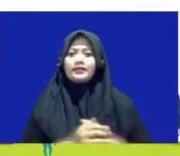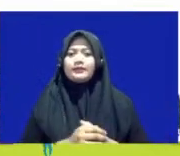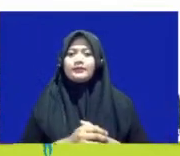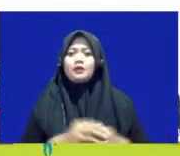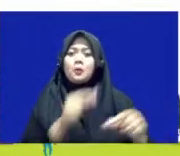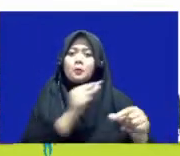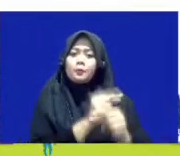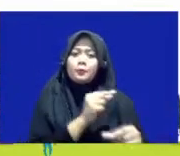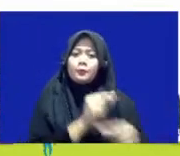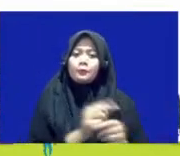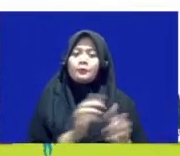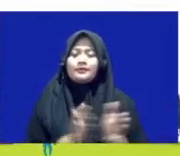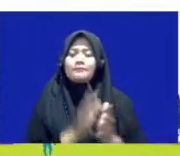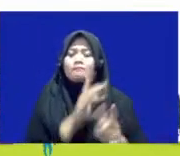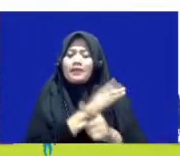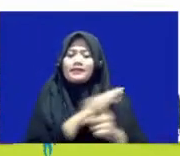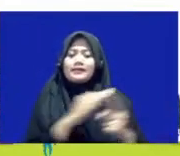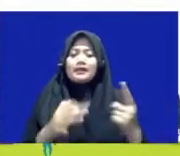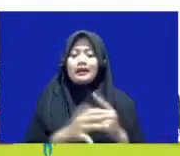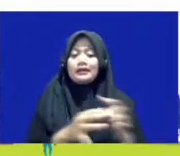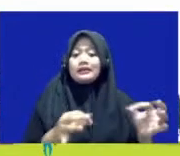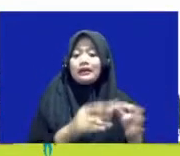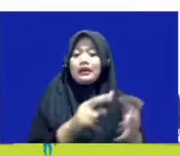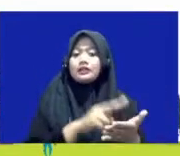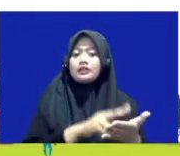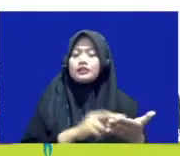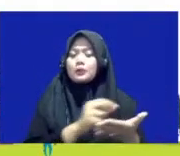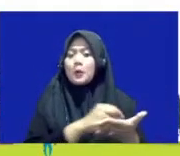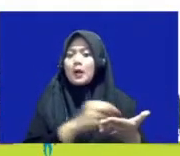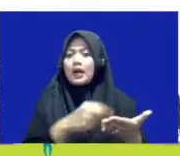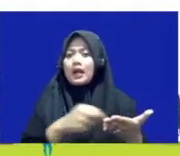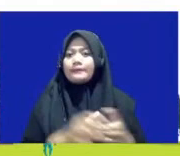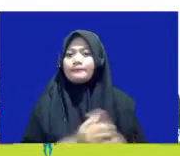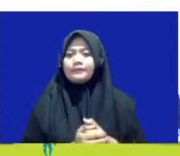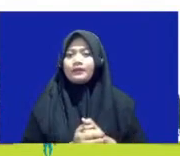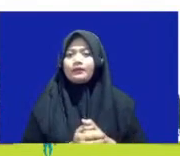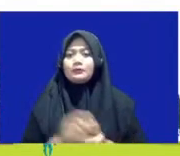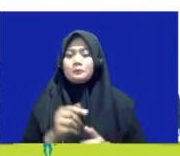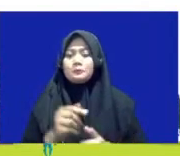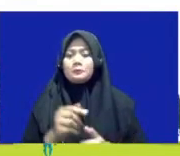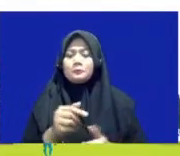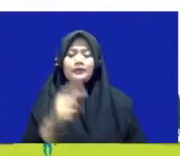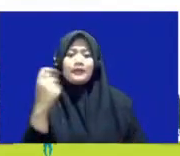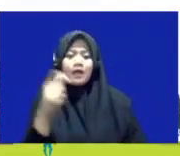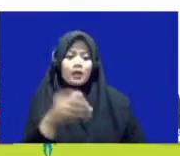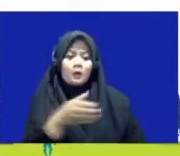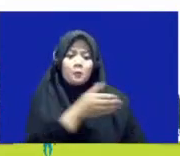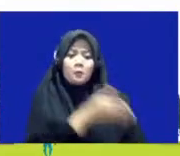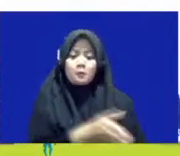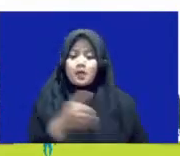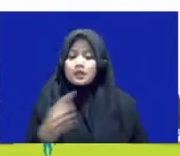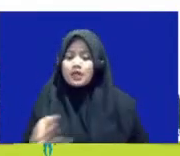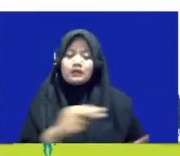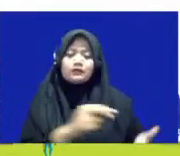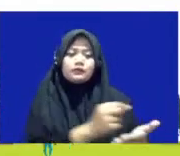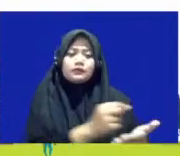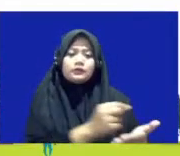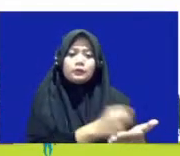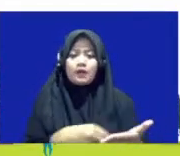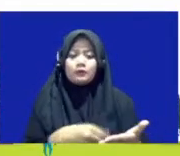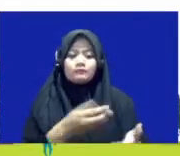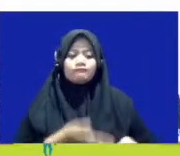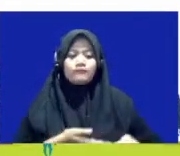sekitar sekolah. Di mana kami mendatangi sekolah-sekolah untuk memberikan pemahaman tentang